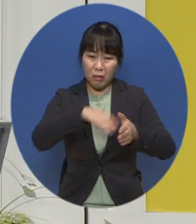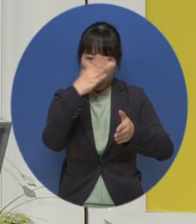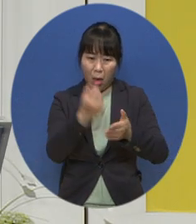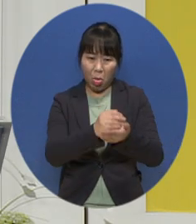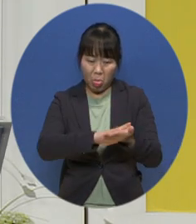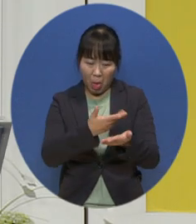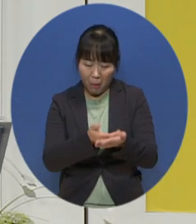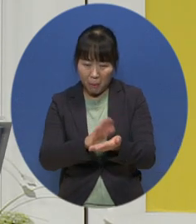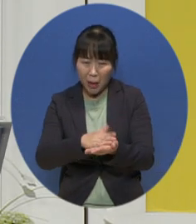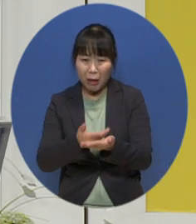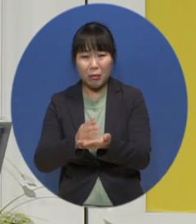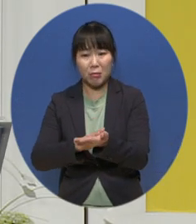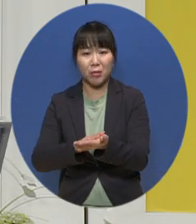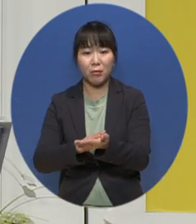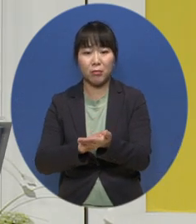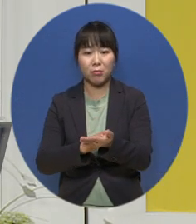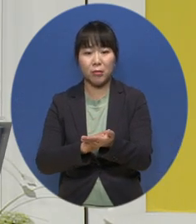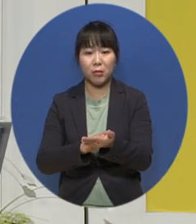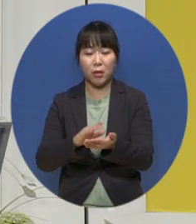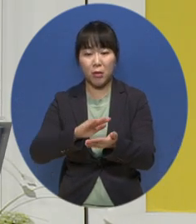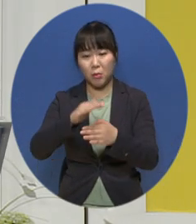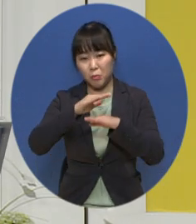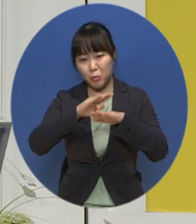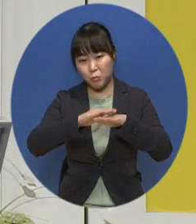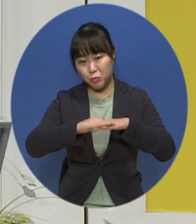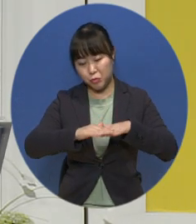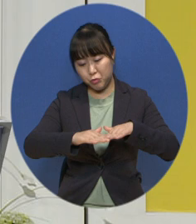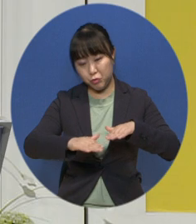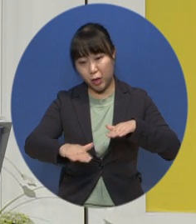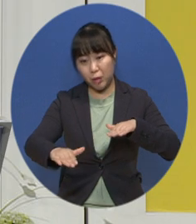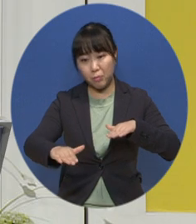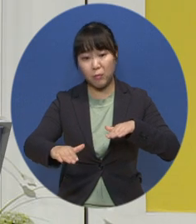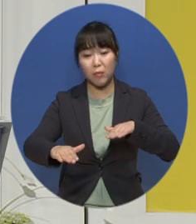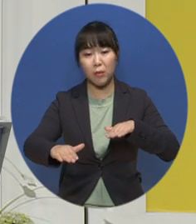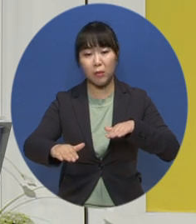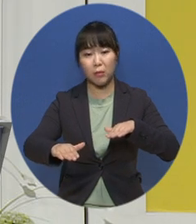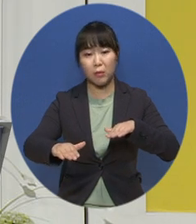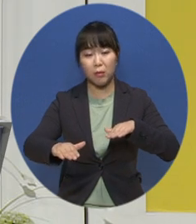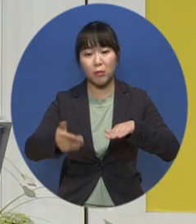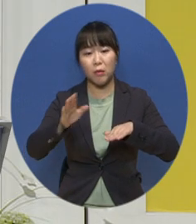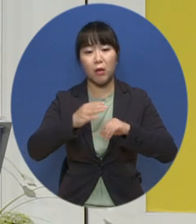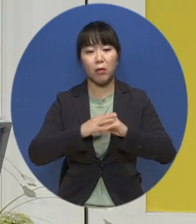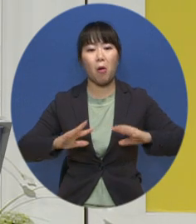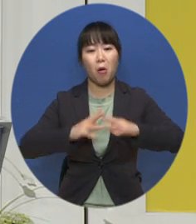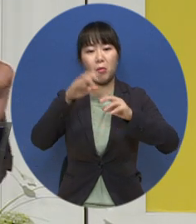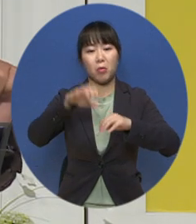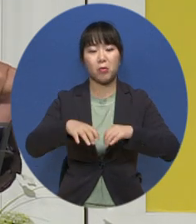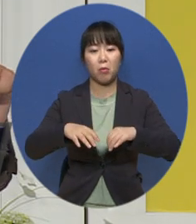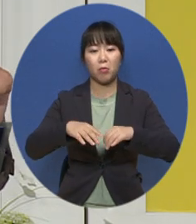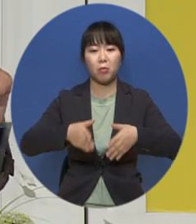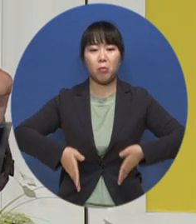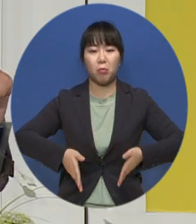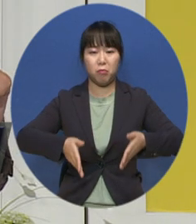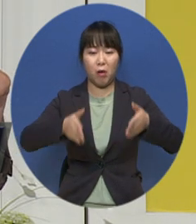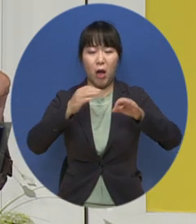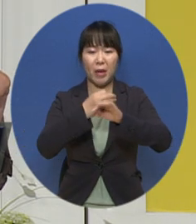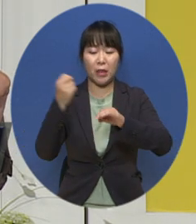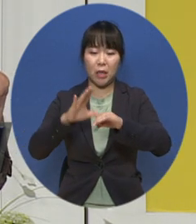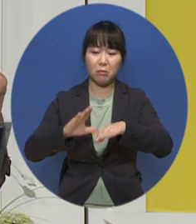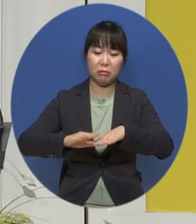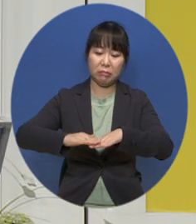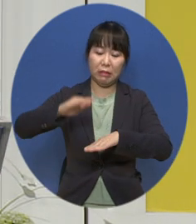고막 건널목을 틈을 나타났어요 요렇게 그런데 그저 그 건설 구해서 다시 돌아온 사람은 하면 이 높아져요